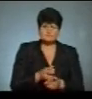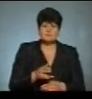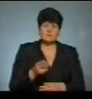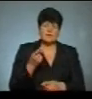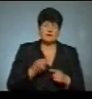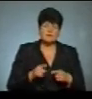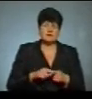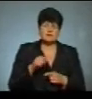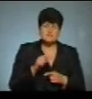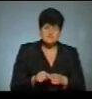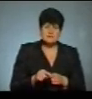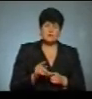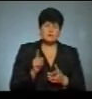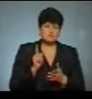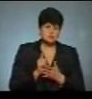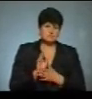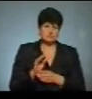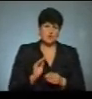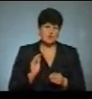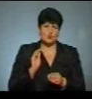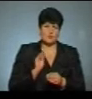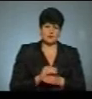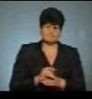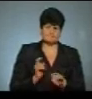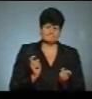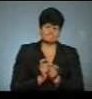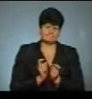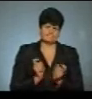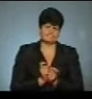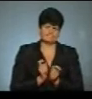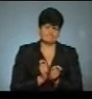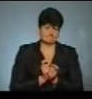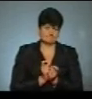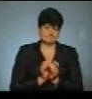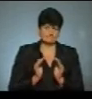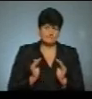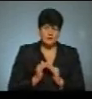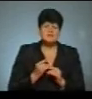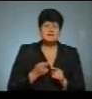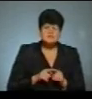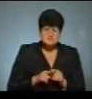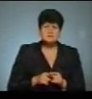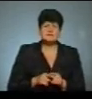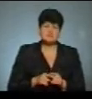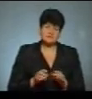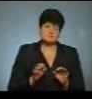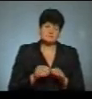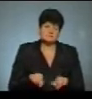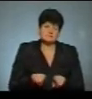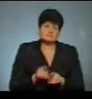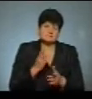це спричинює додаткові напруженості і конфліктні ситуації. Це абсолютно нормально.